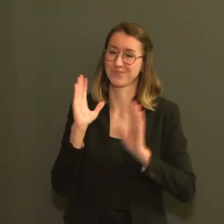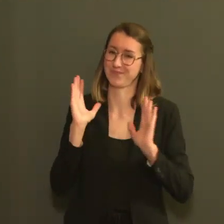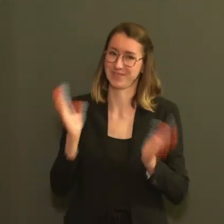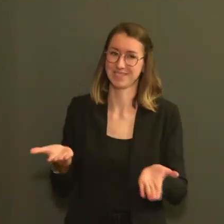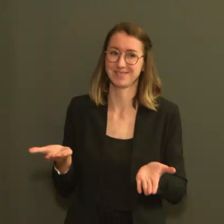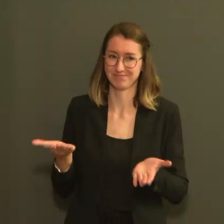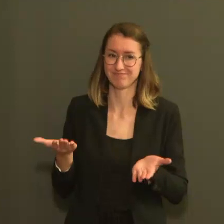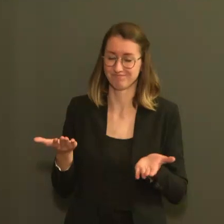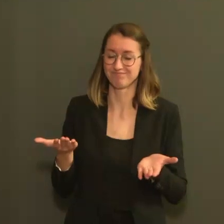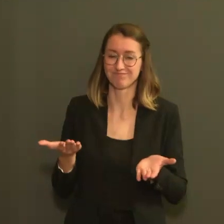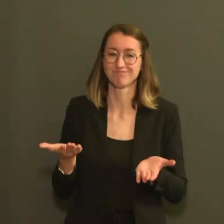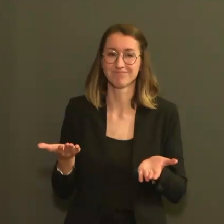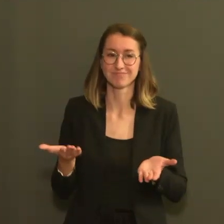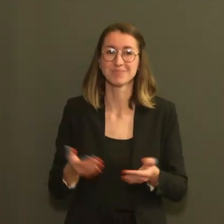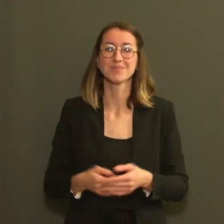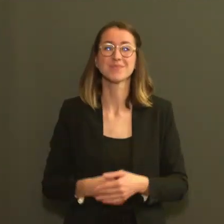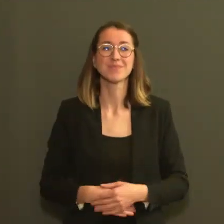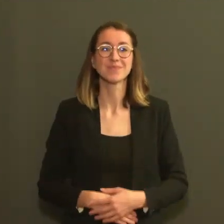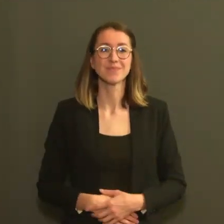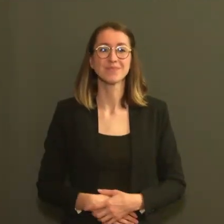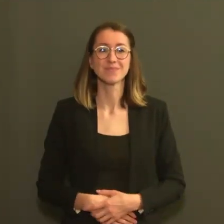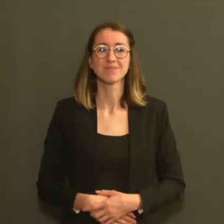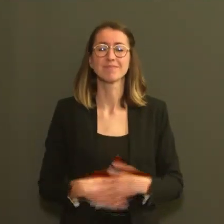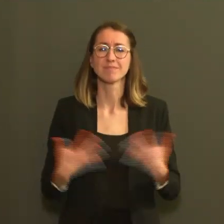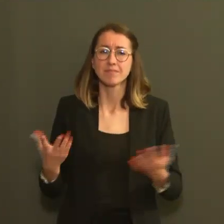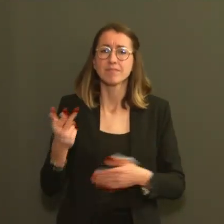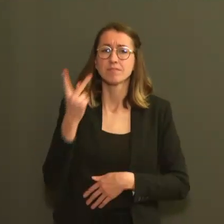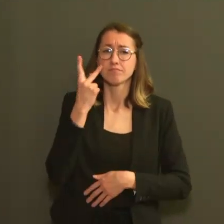en rendez compte, la situation actuelle n'est vraiment pas du tout